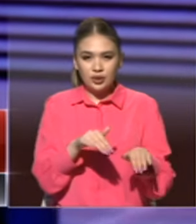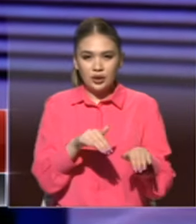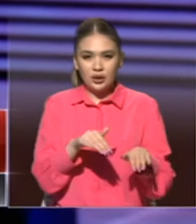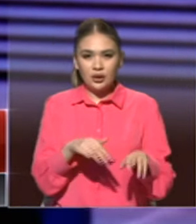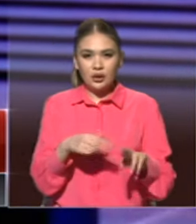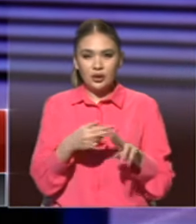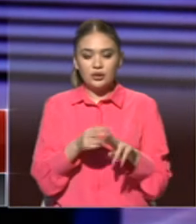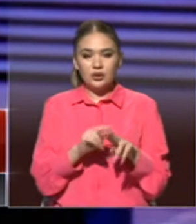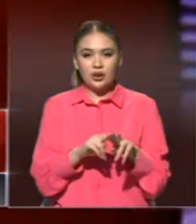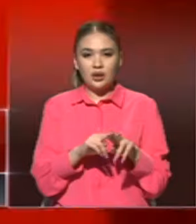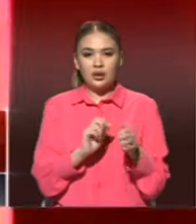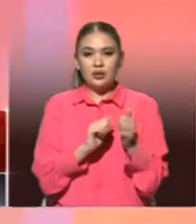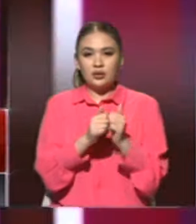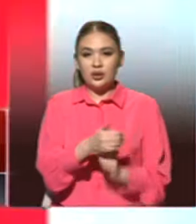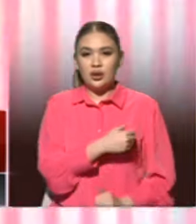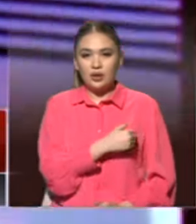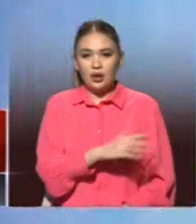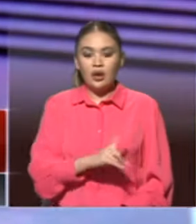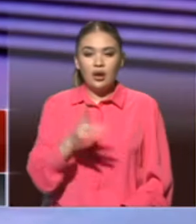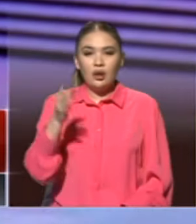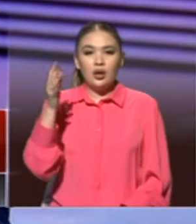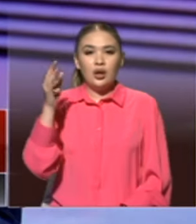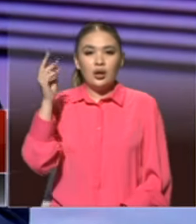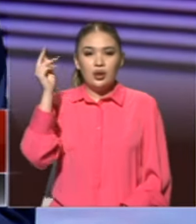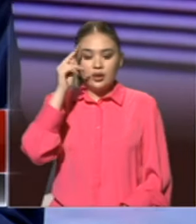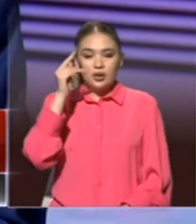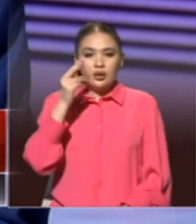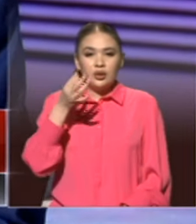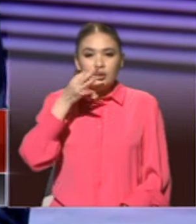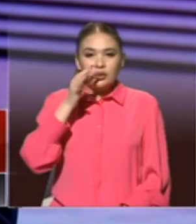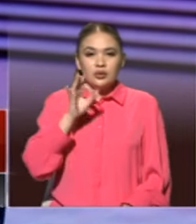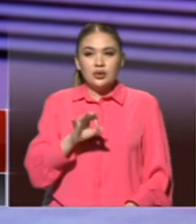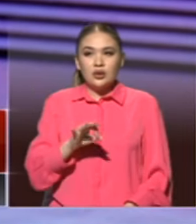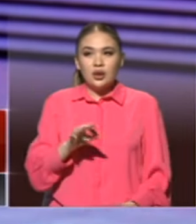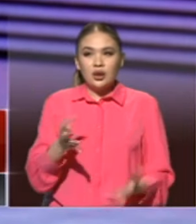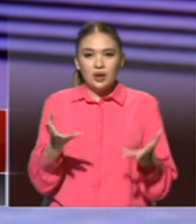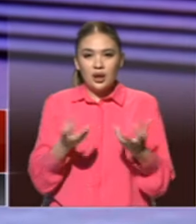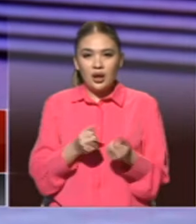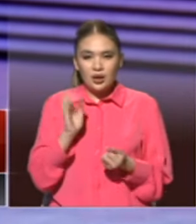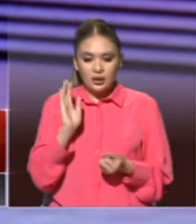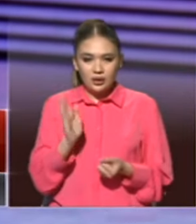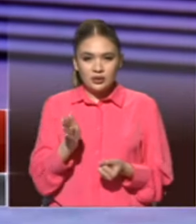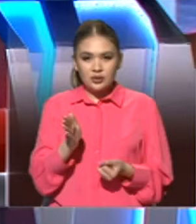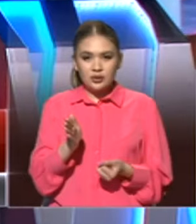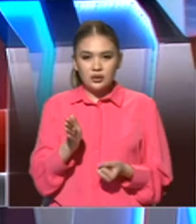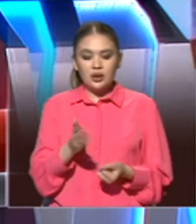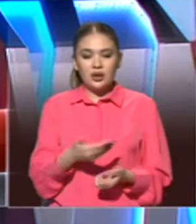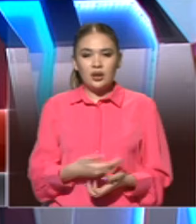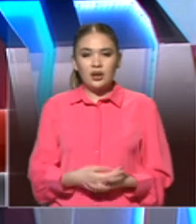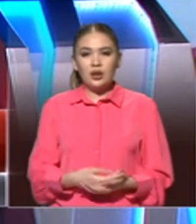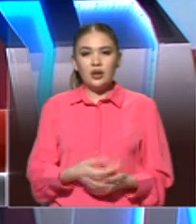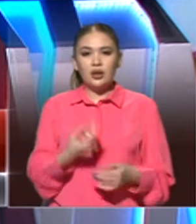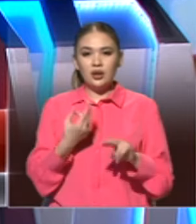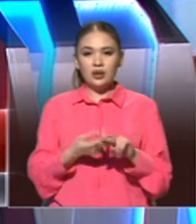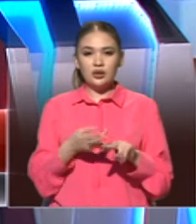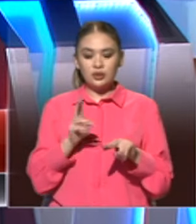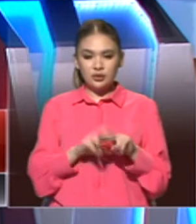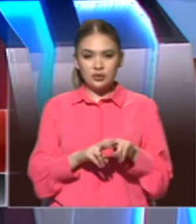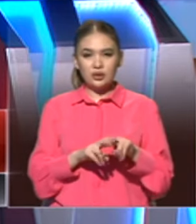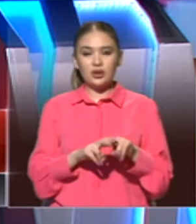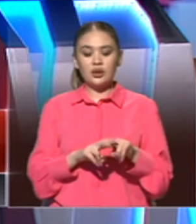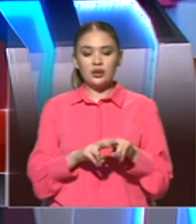үміткер болады. Ол мамандық алады. Сол мамандық дұрыс таңдау ғой, ең басты мақсат. Сондықтан да әрине енді